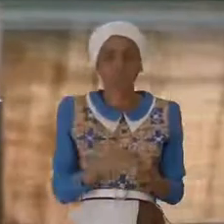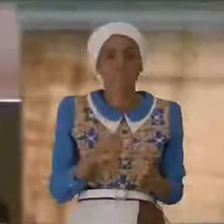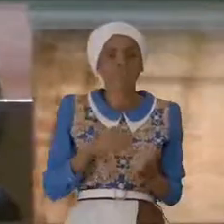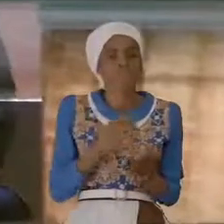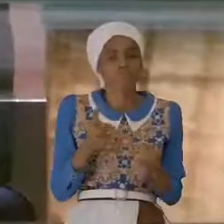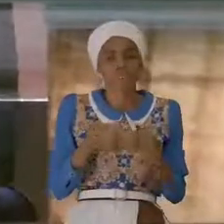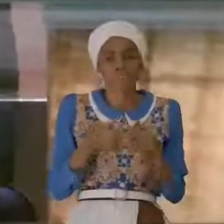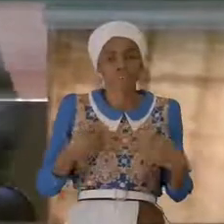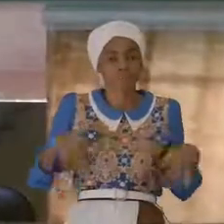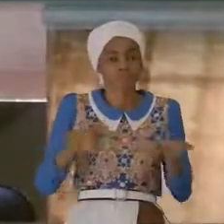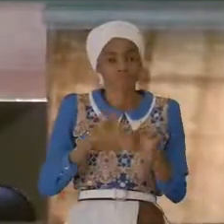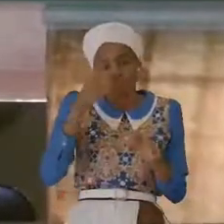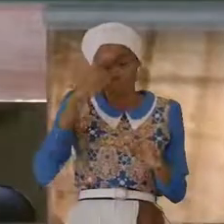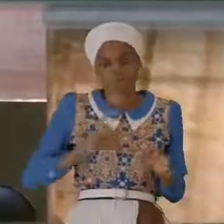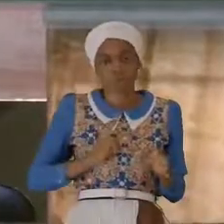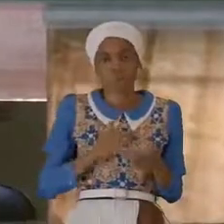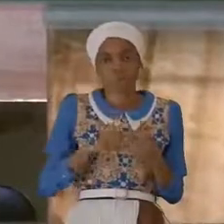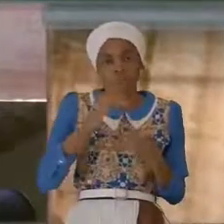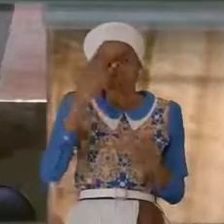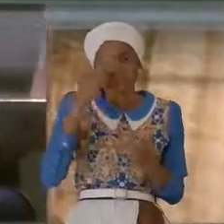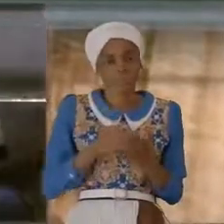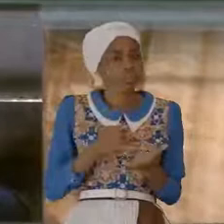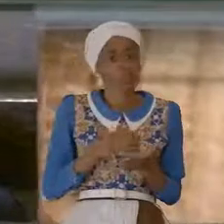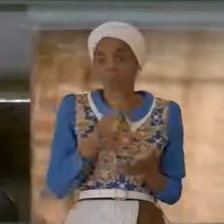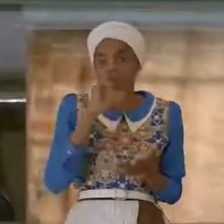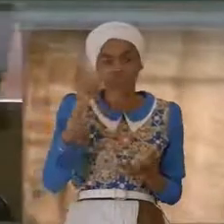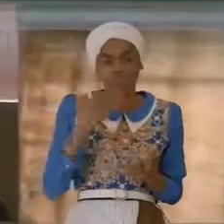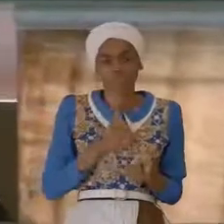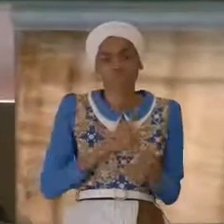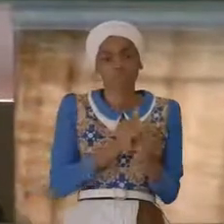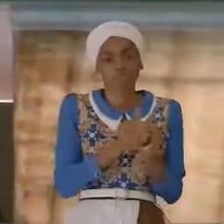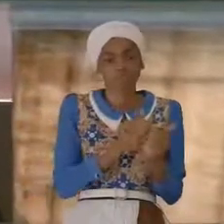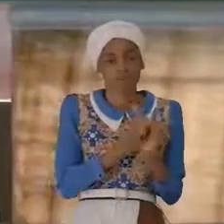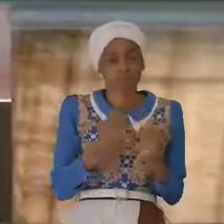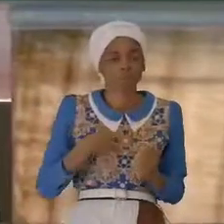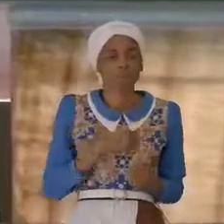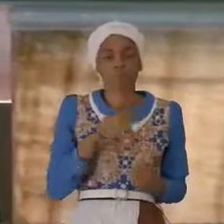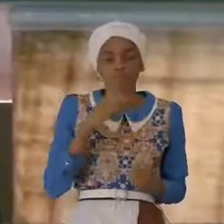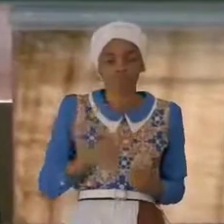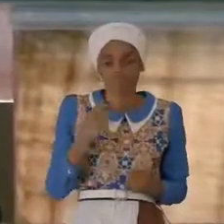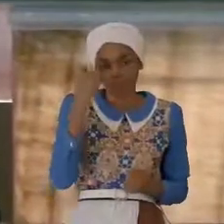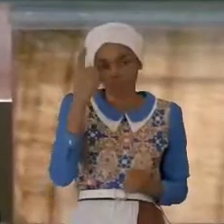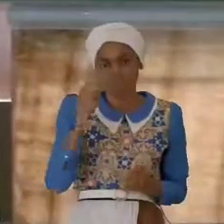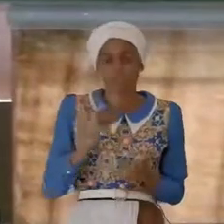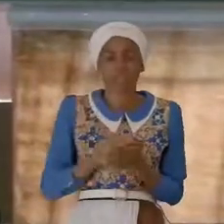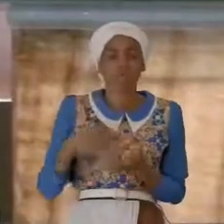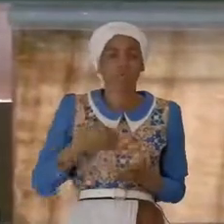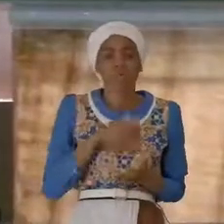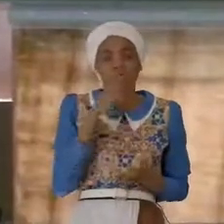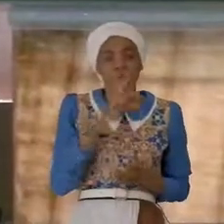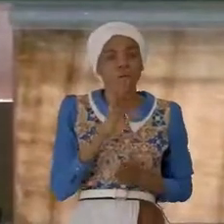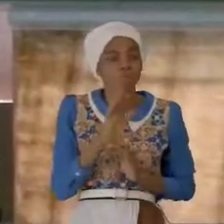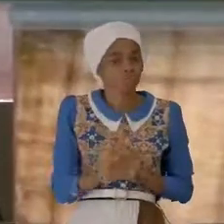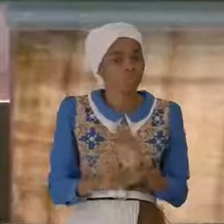de la nouvelle alliance? C'est important pour nous de savoir que ce n'est pas seulement courir, mais il faut comprendre que nous